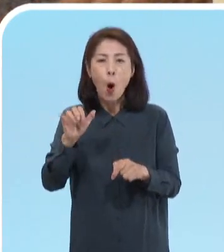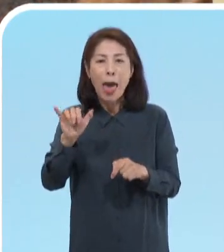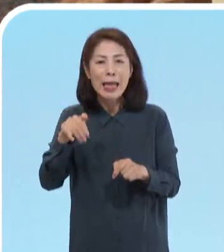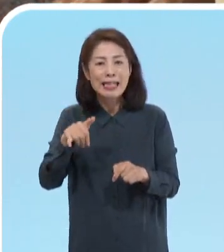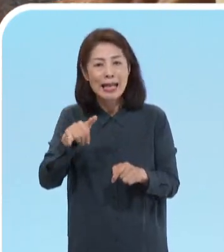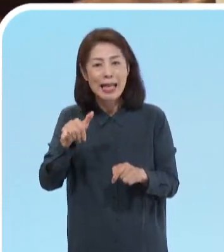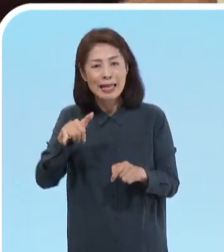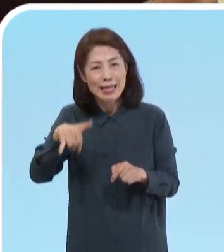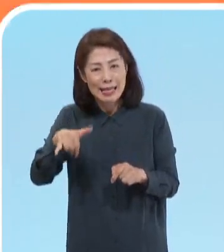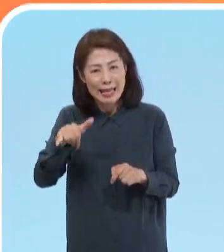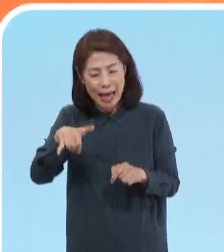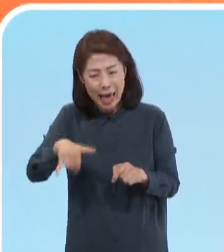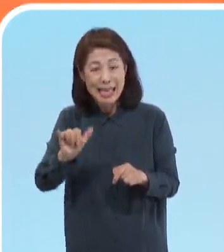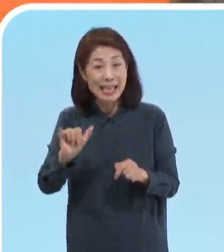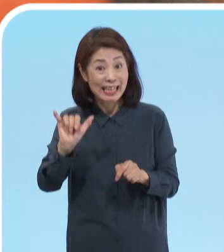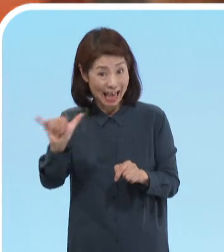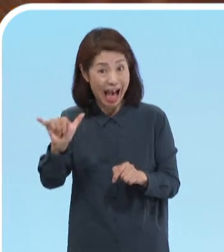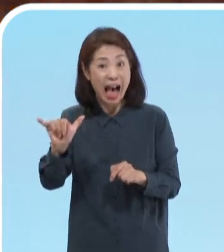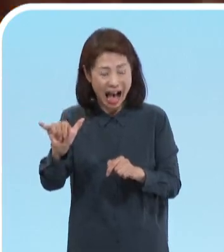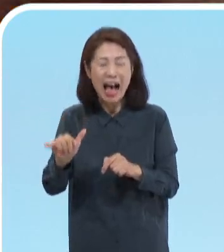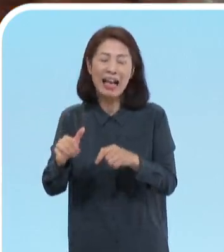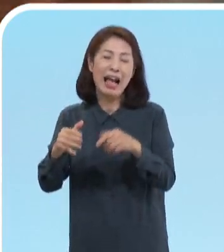んだ餌を与えると、